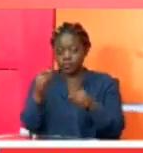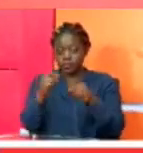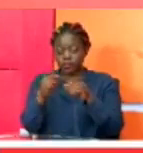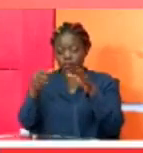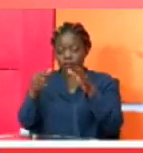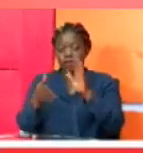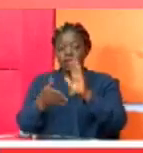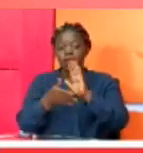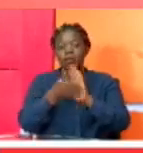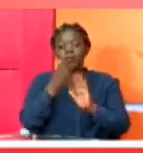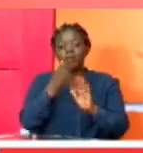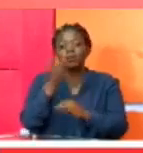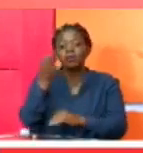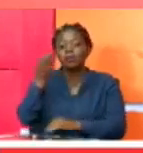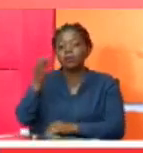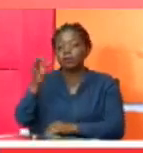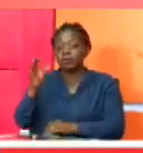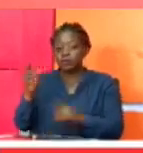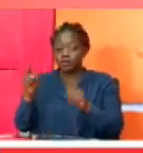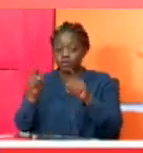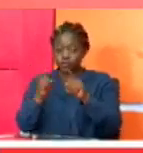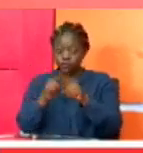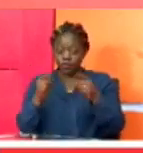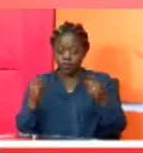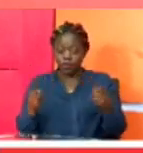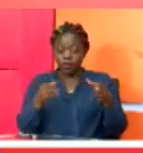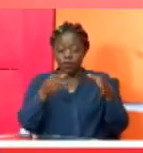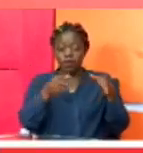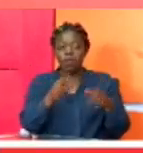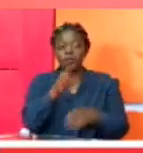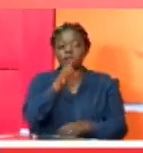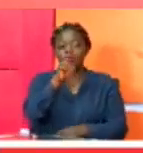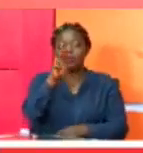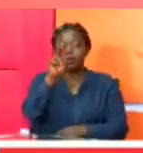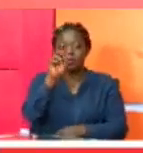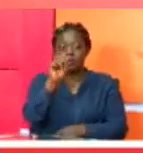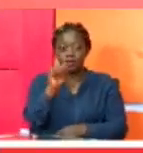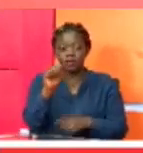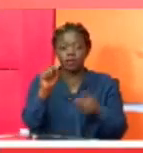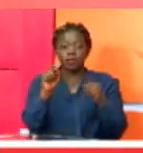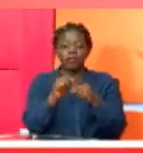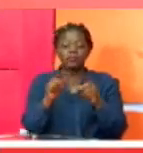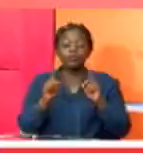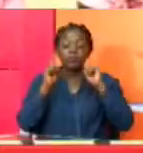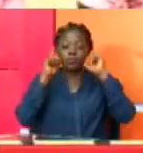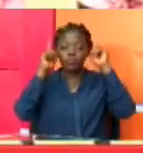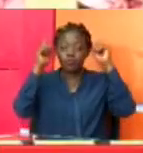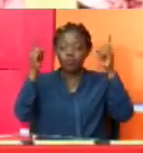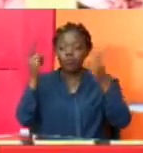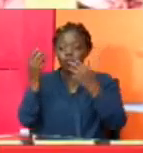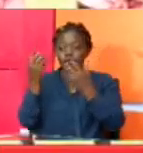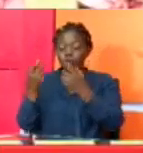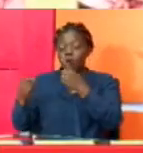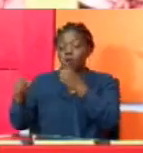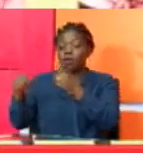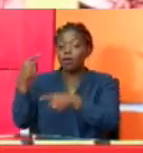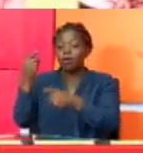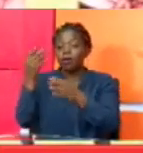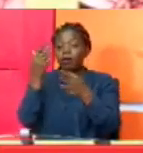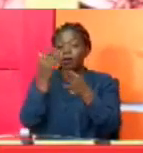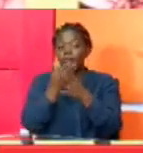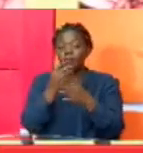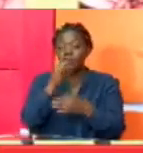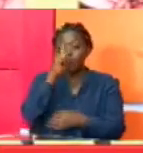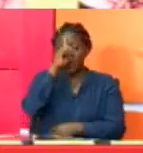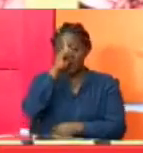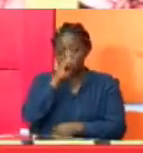Club Express FC egenda kubeera ng'etuuka ne Club y'abakulu bana ba URA ate nga Bull egenda kulinda omuwanguzi wakati wa